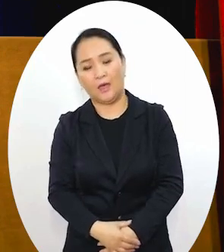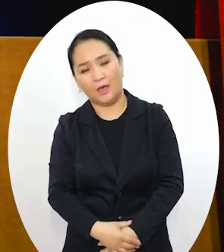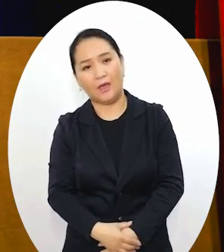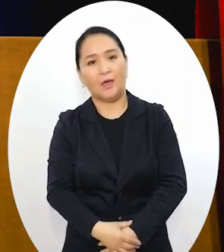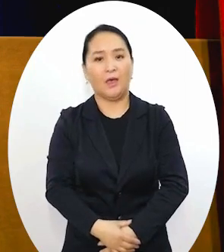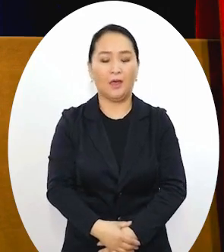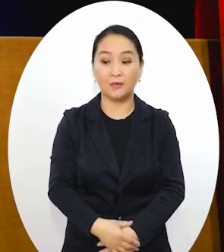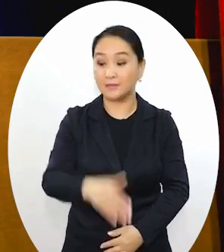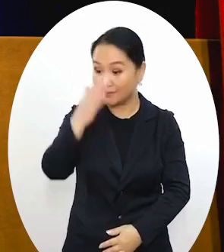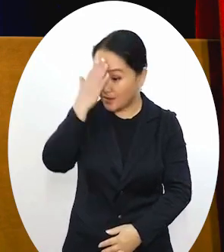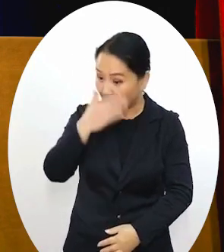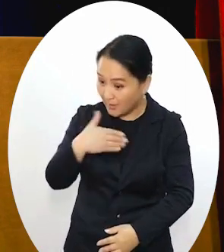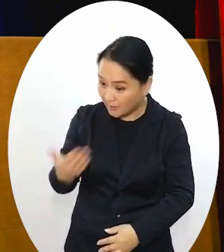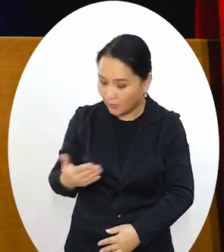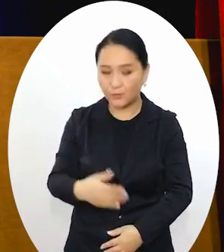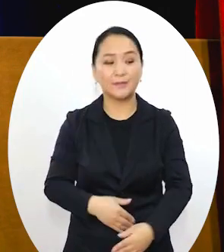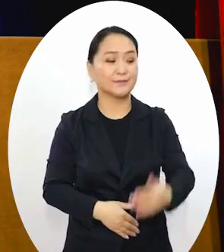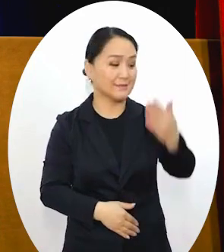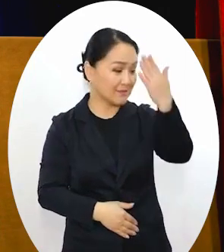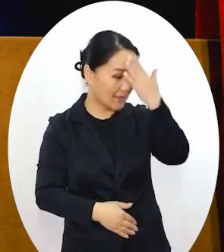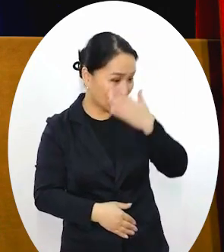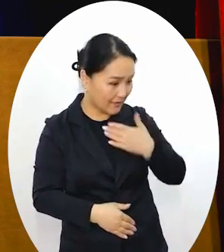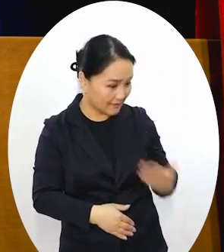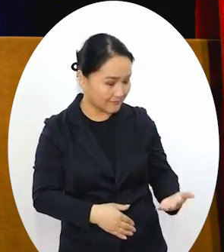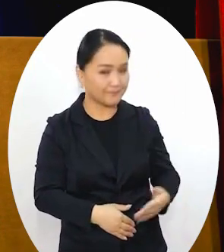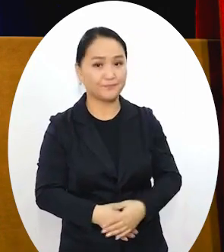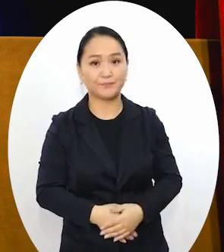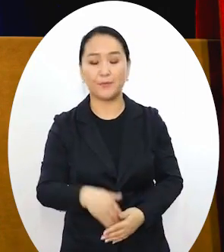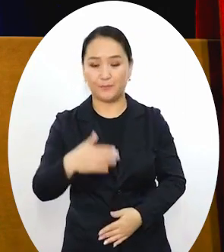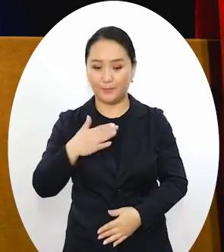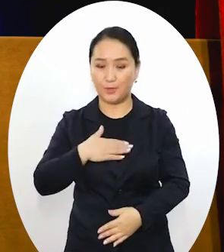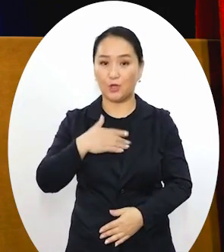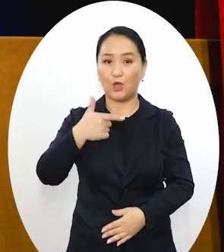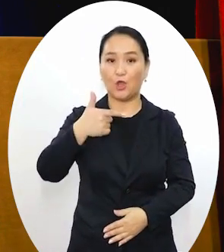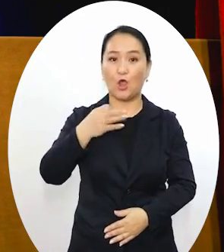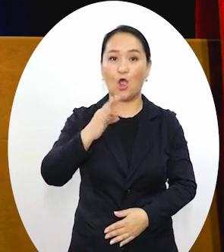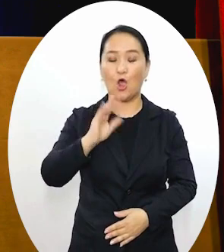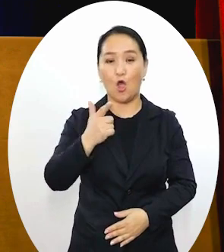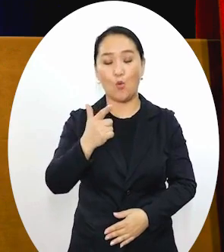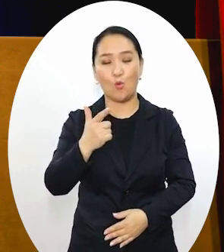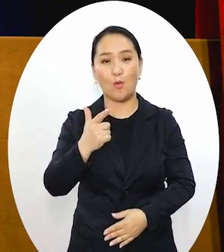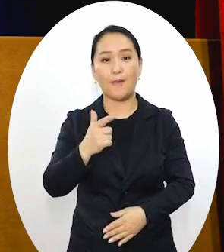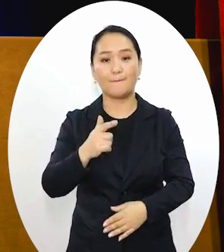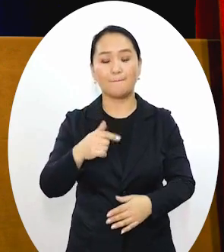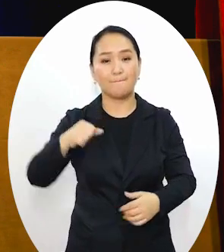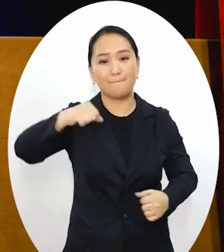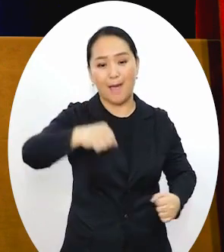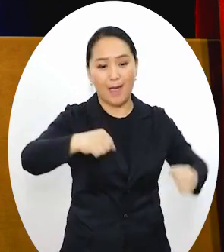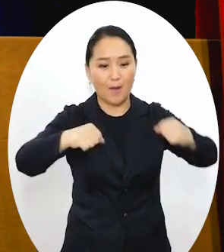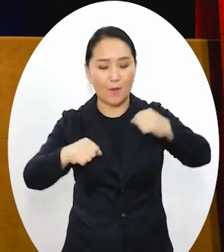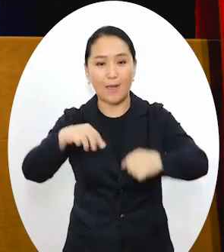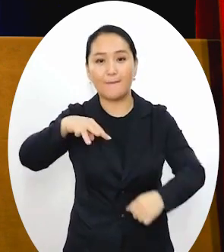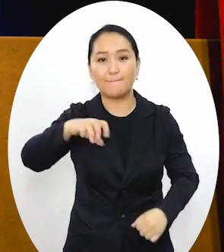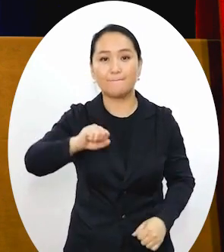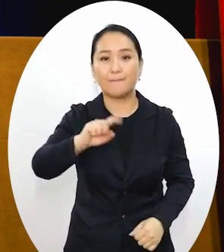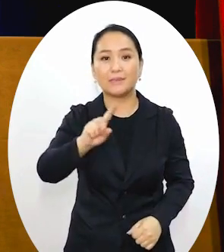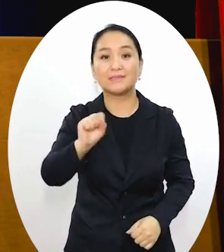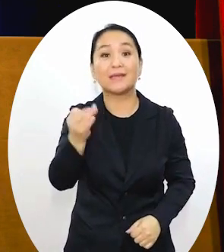Сайн байна уу? Сайн уу? Би говийн баавга мазала байна.